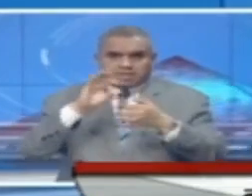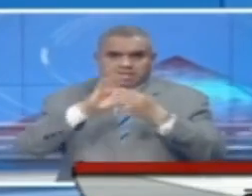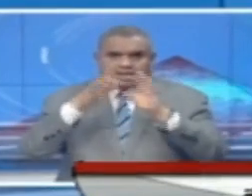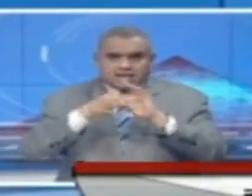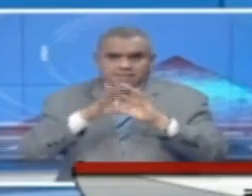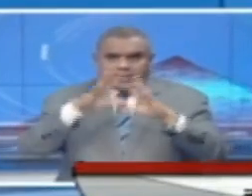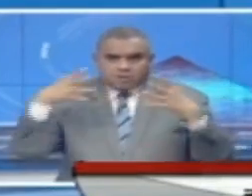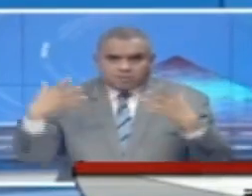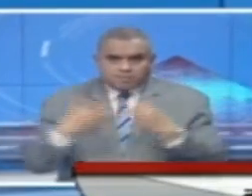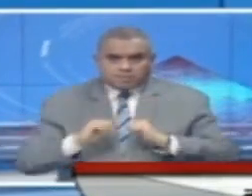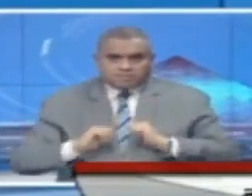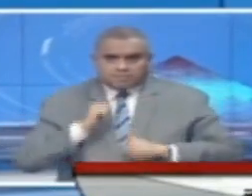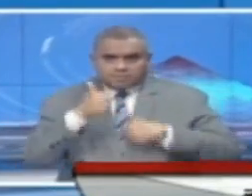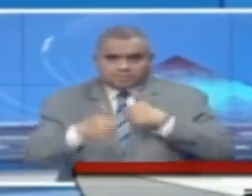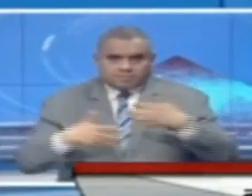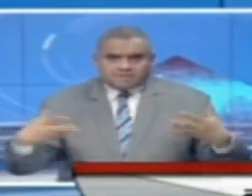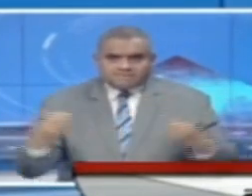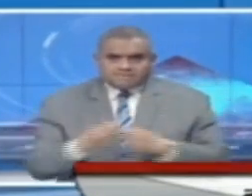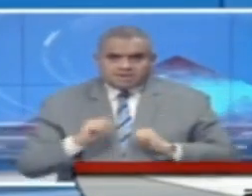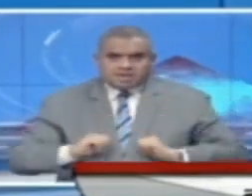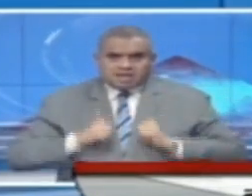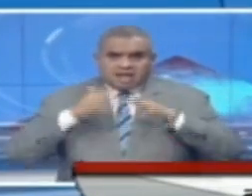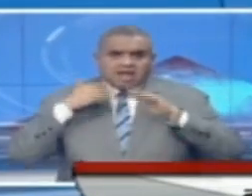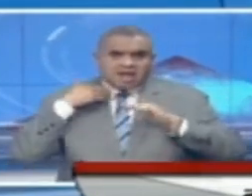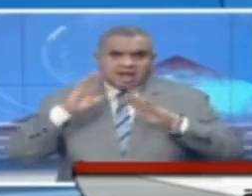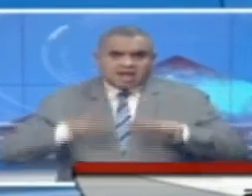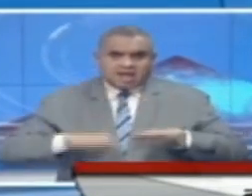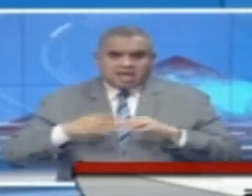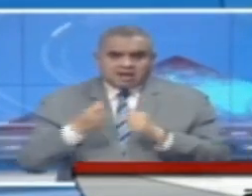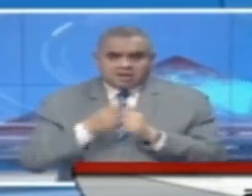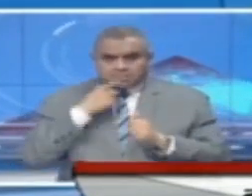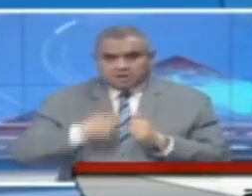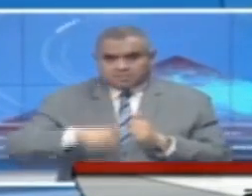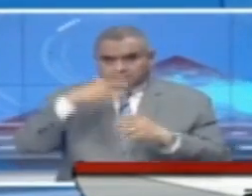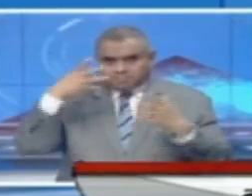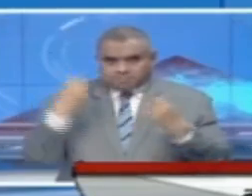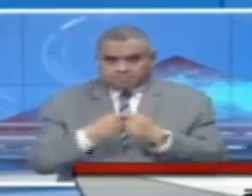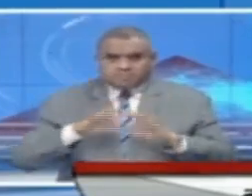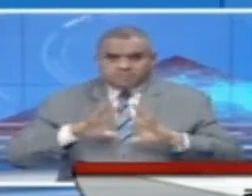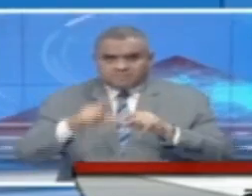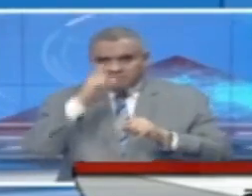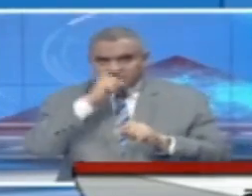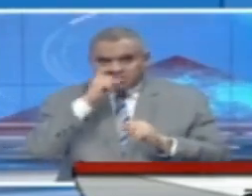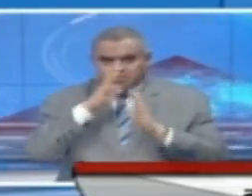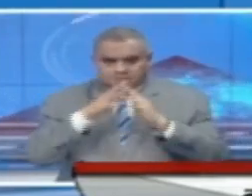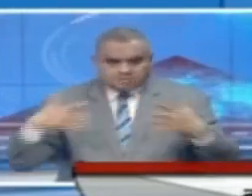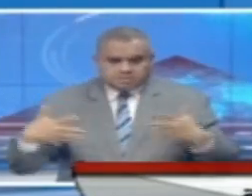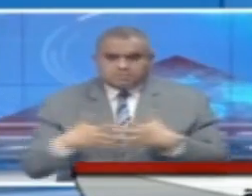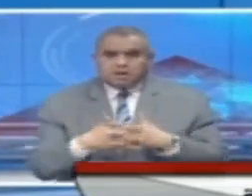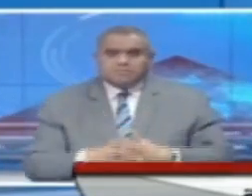مؤسسات المجتمع المدني بالمشاركة في مبادرة حياة كريمة لتطوير قرى الريف المصري.